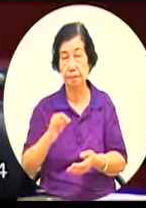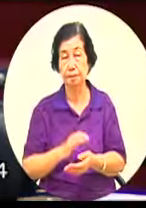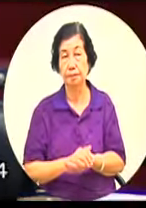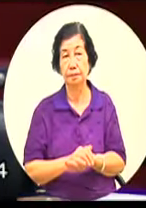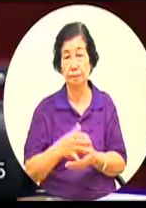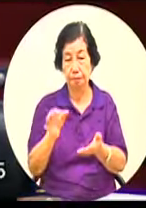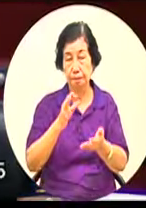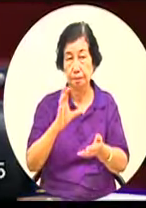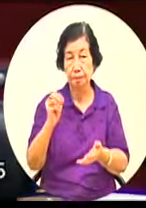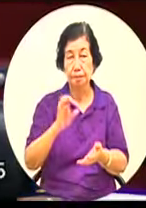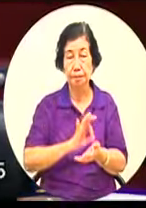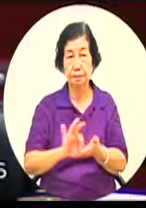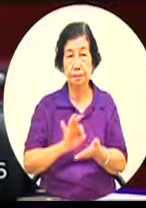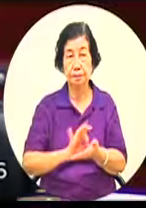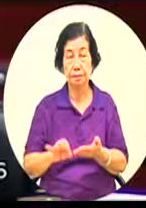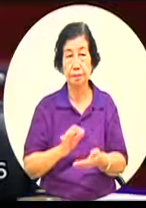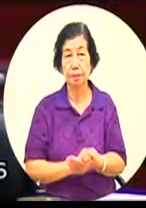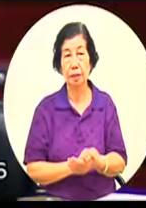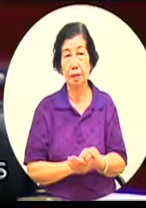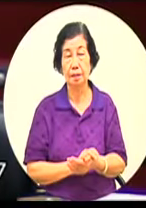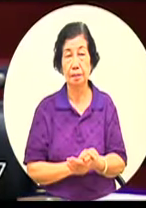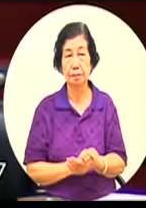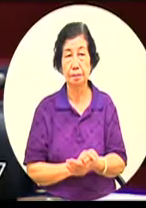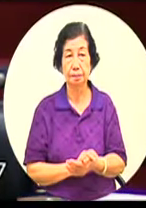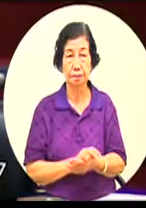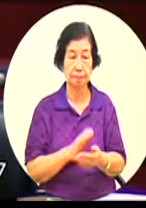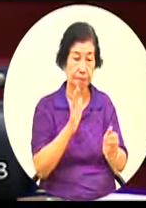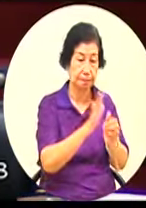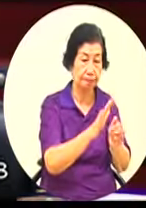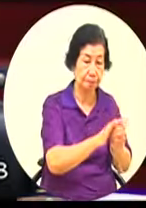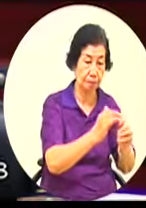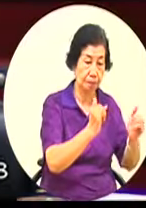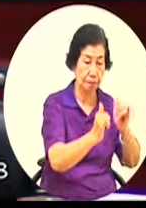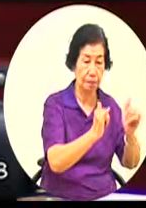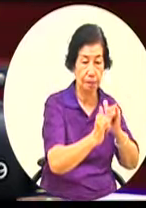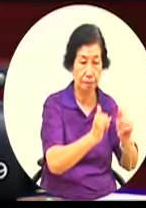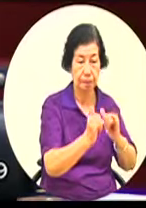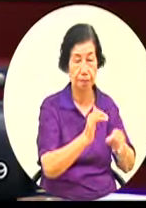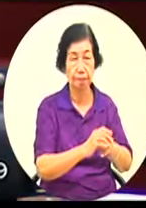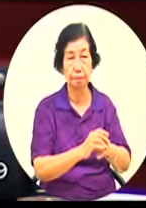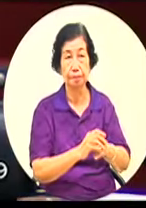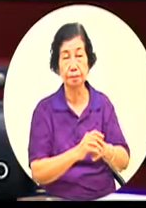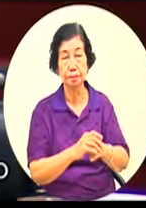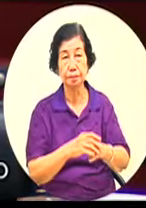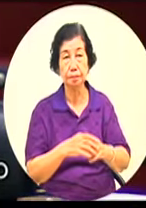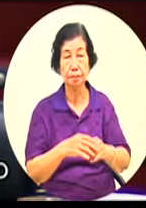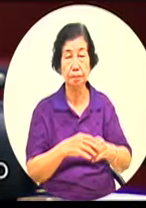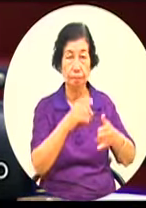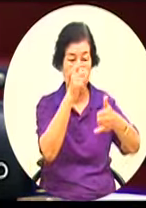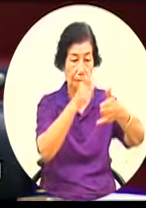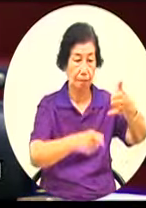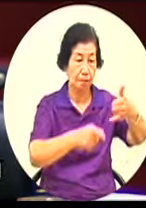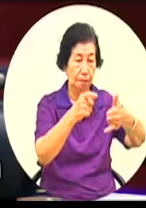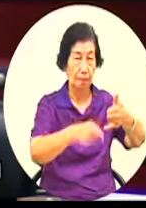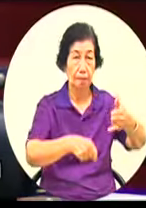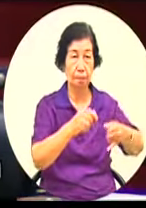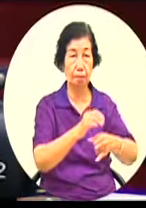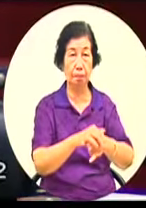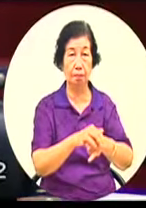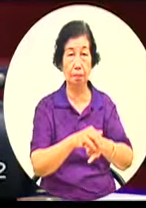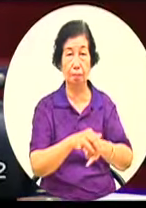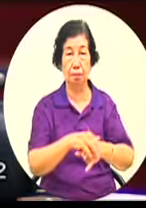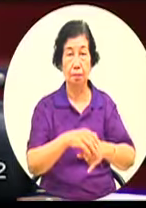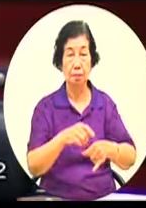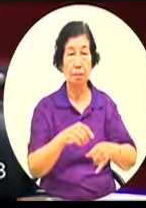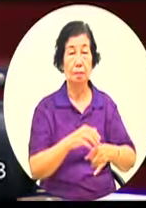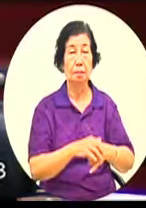在高雄市民的身上？那么我们认为教育文化是高雄市民非常重要的